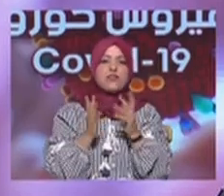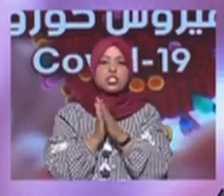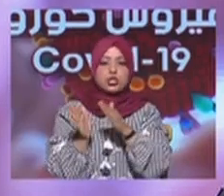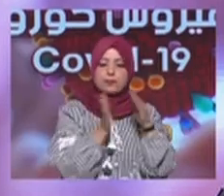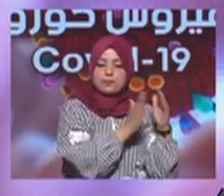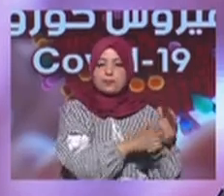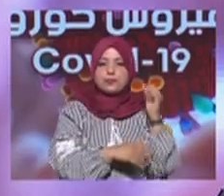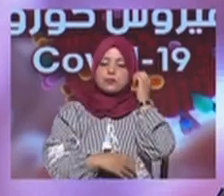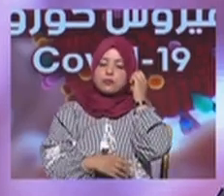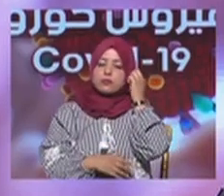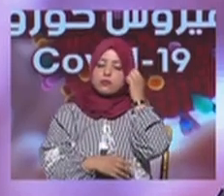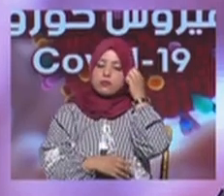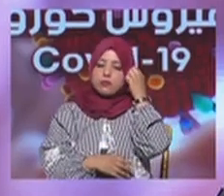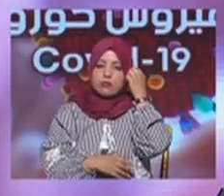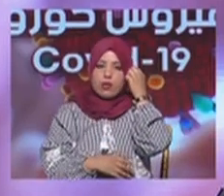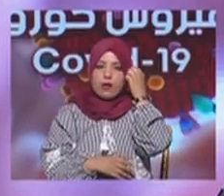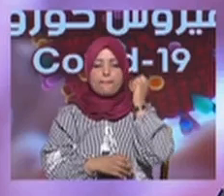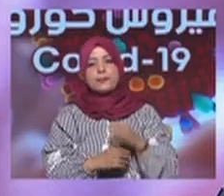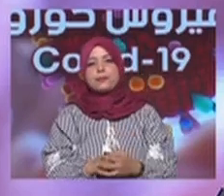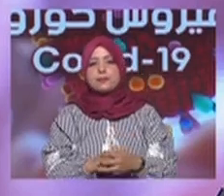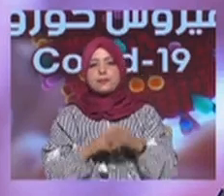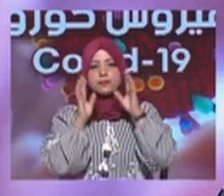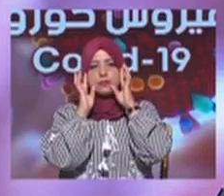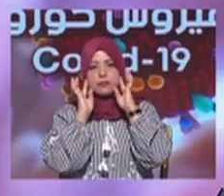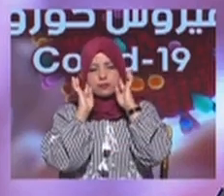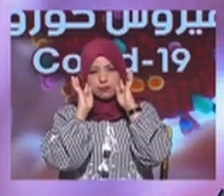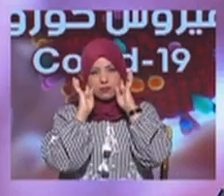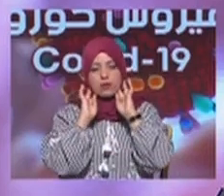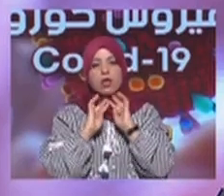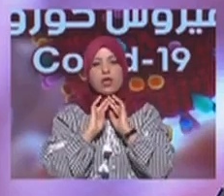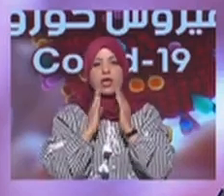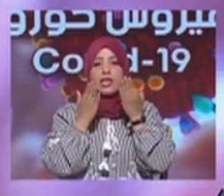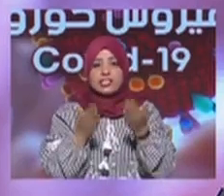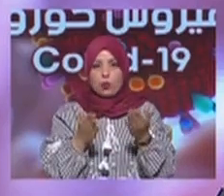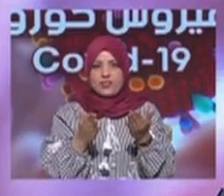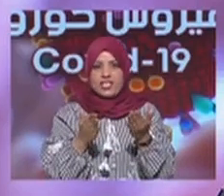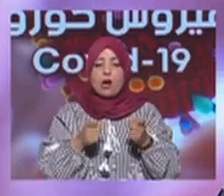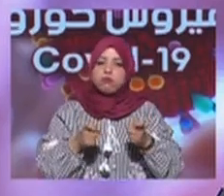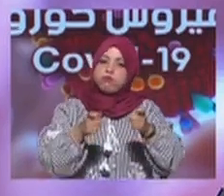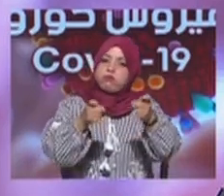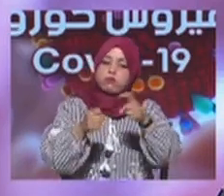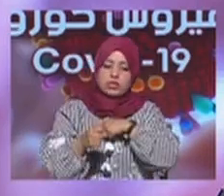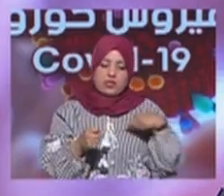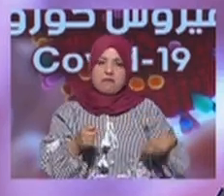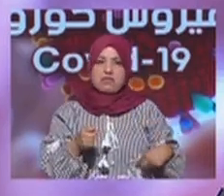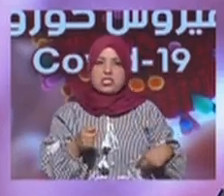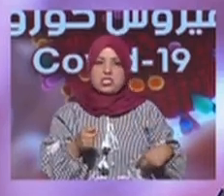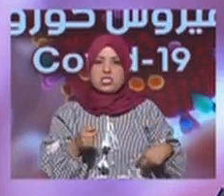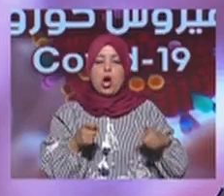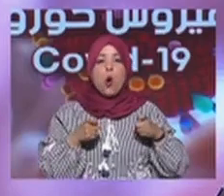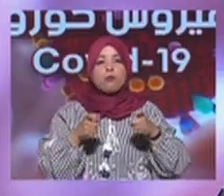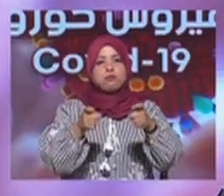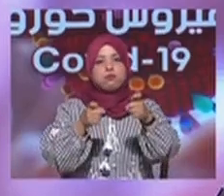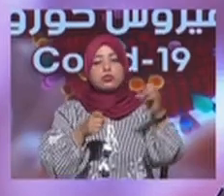الجين الكوفيد متاع الشين متاع الصين كوفيد متاع أوروبا وكوفيد متاع أمريكا.